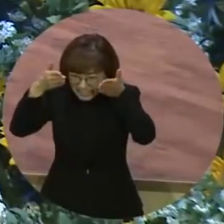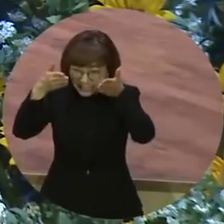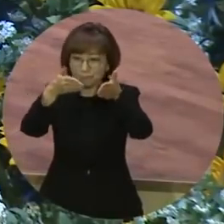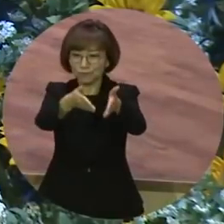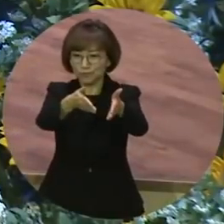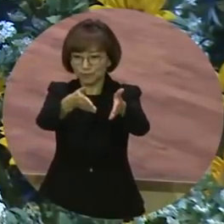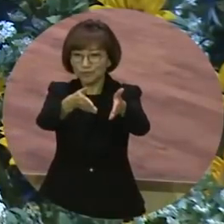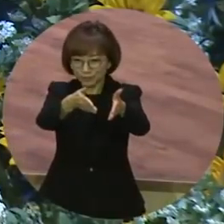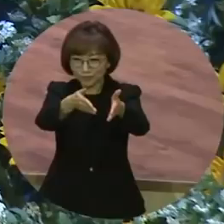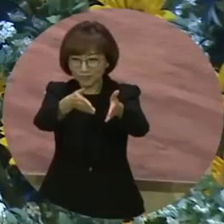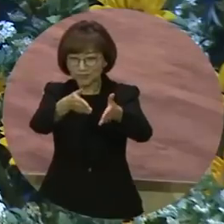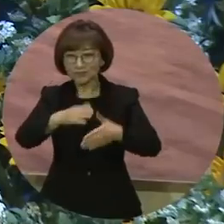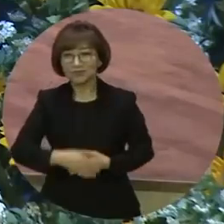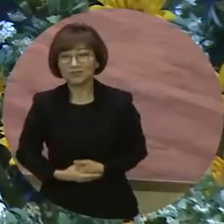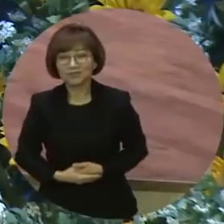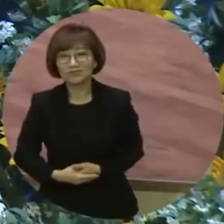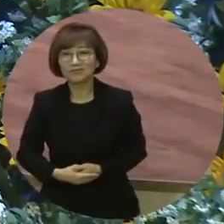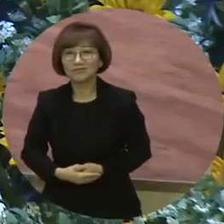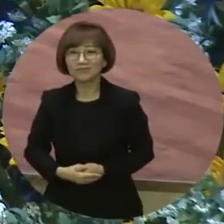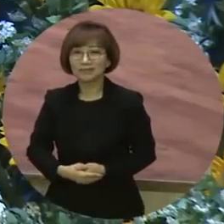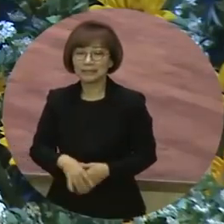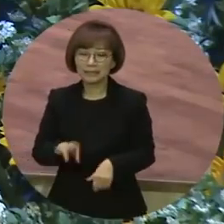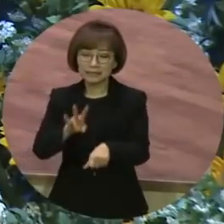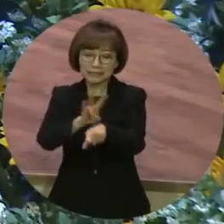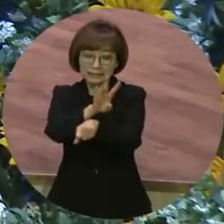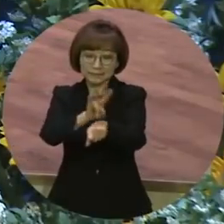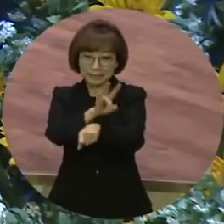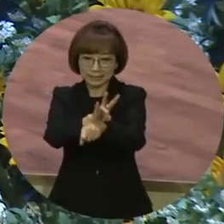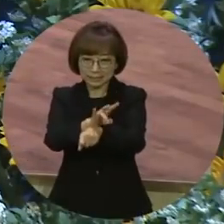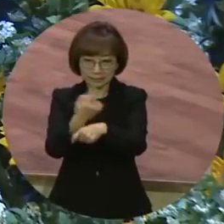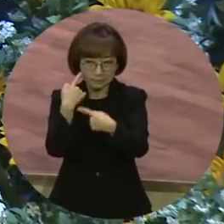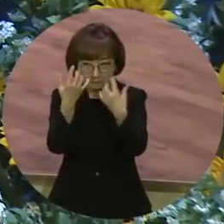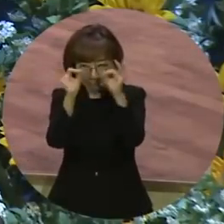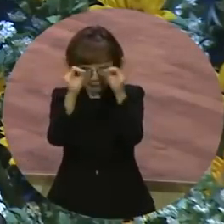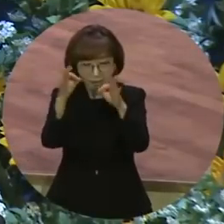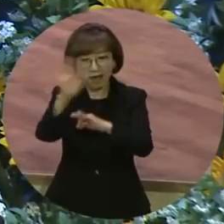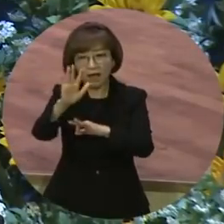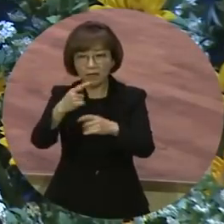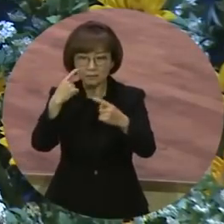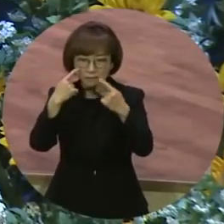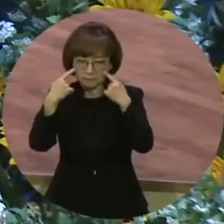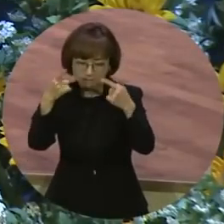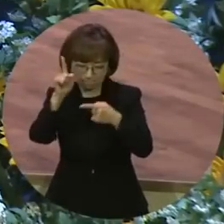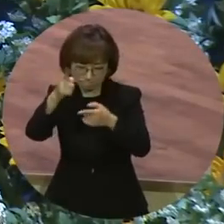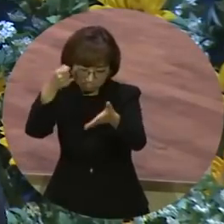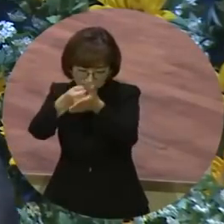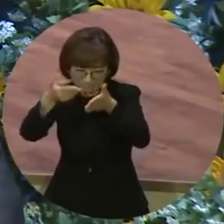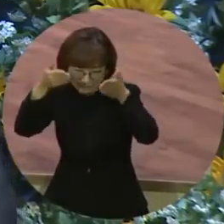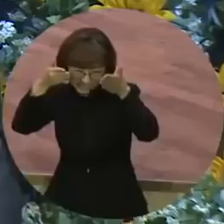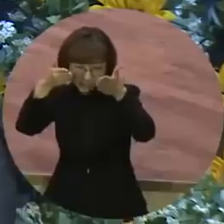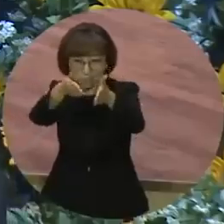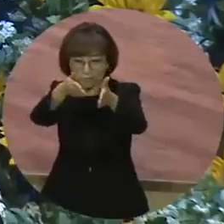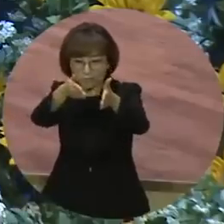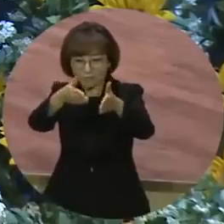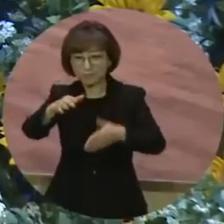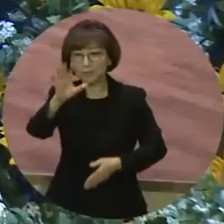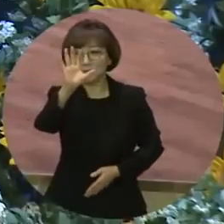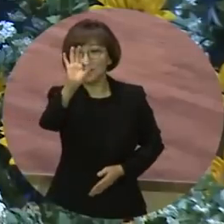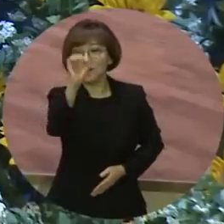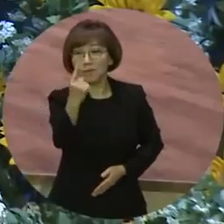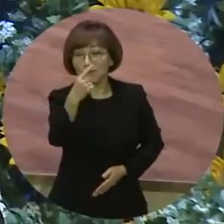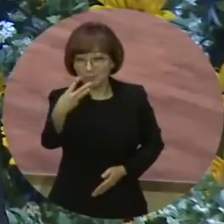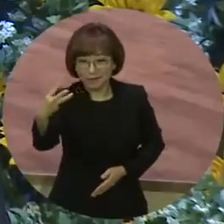그런 수준 아니에요. 24시에요. 25영영이에요. 그렇게 그걸 올인이라고 해요.